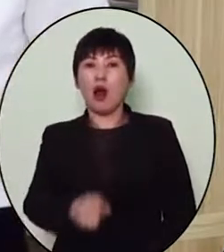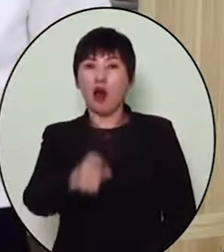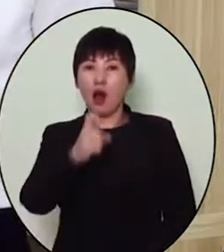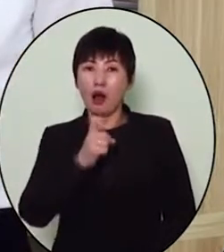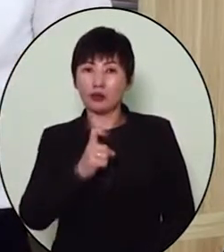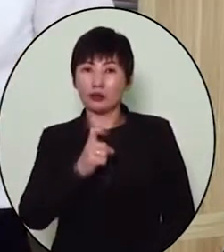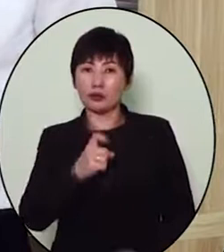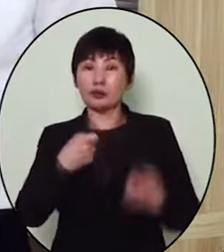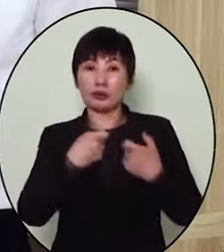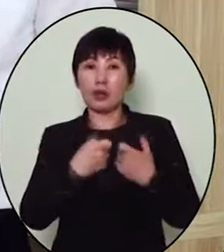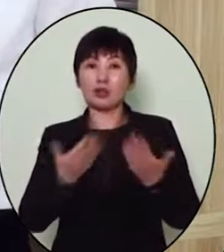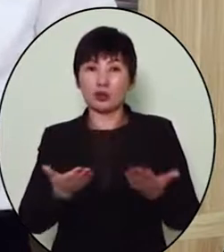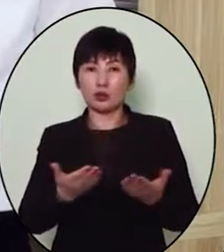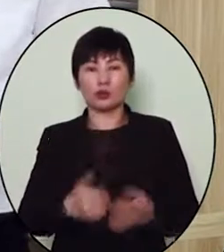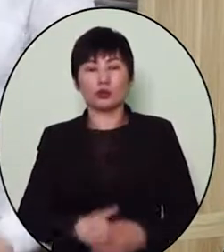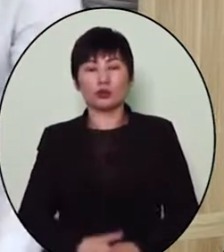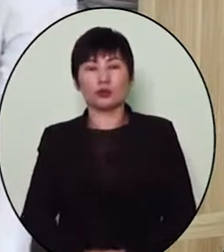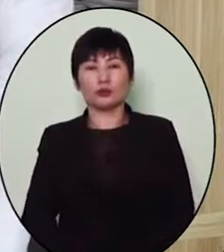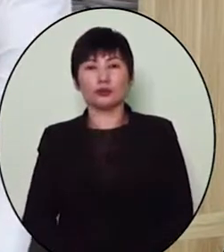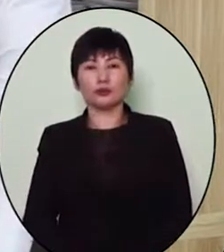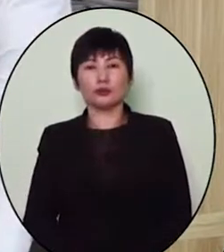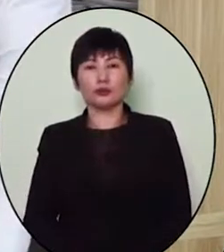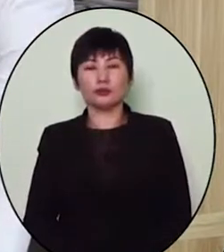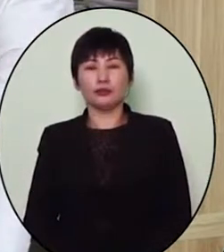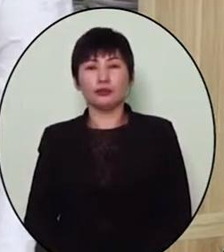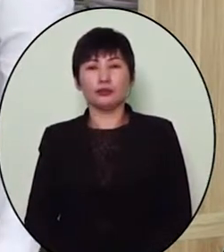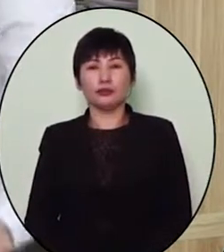Эдгээр хариултууд та нарыгтай таарч байна уу?